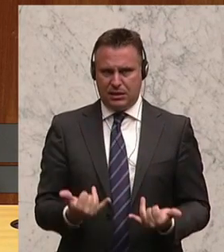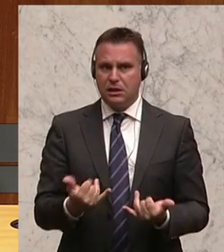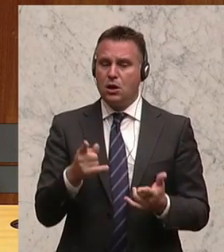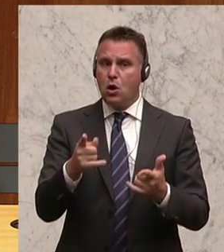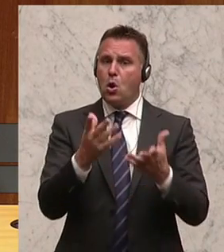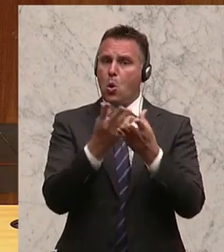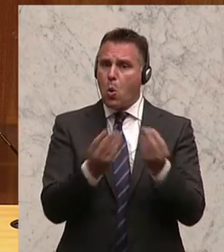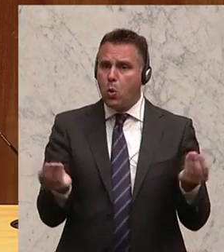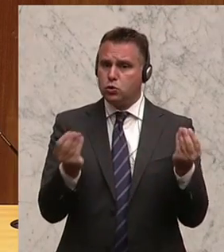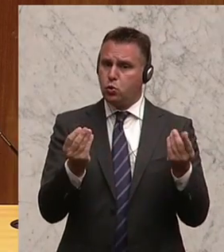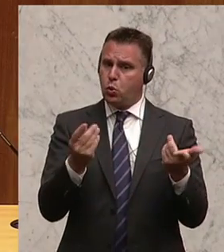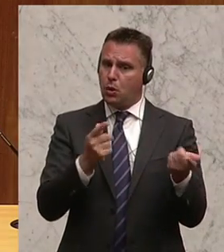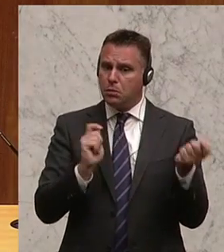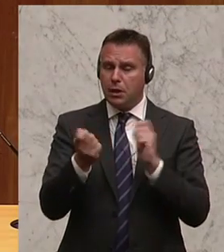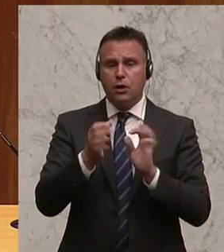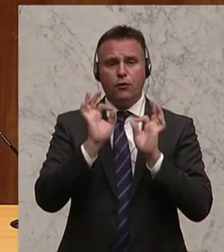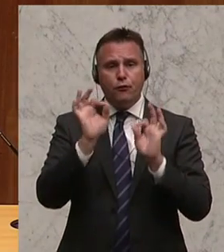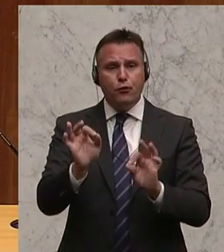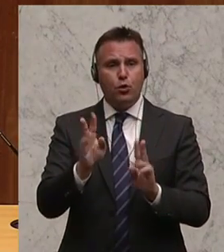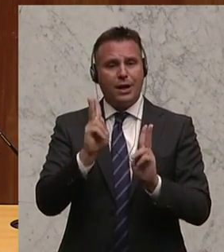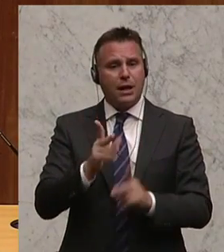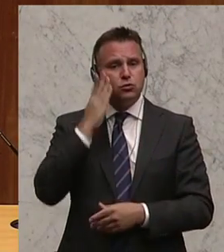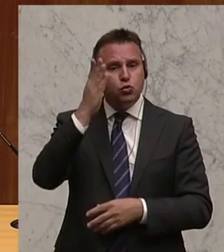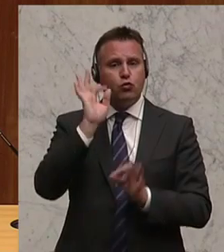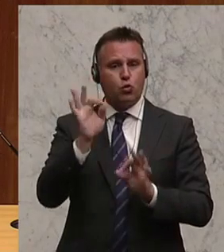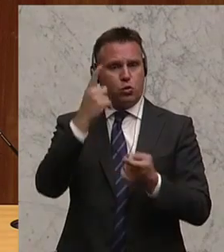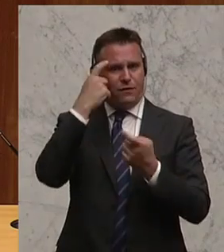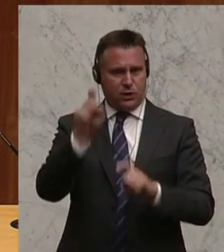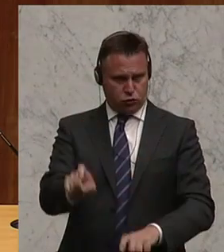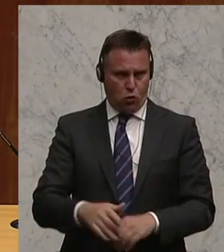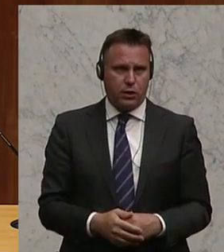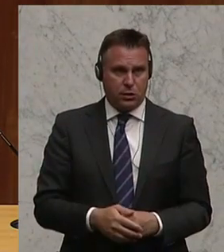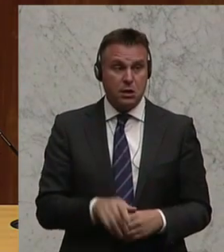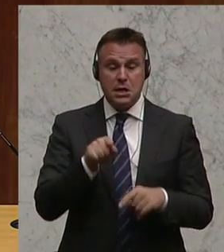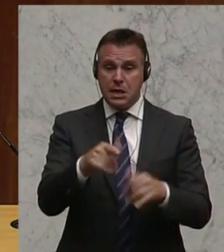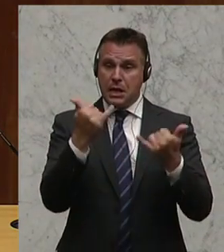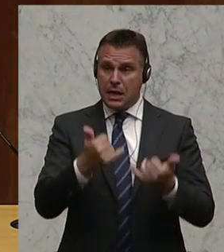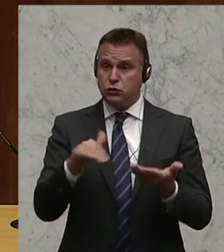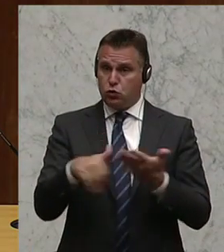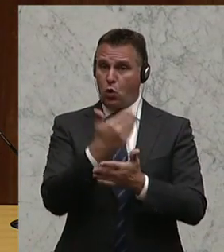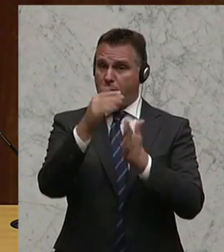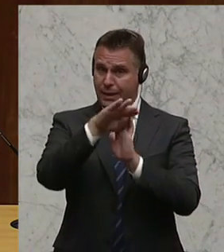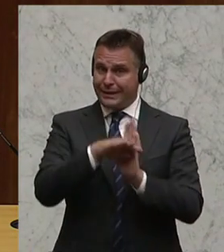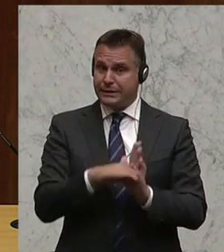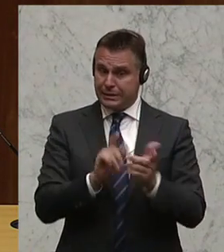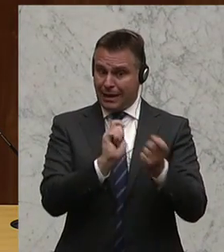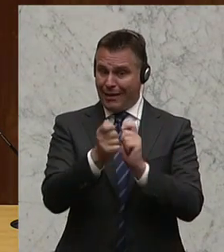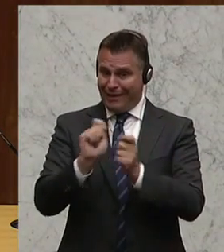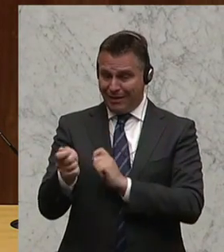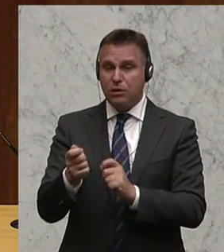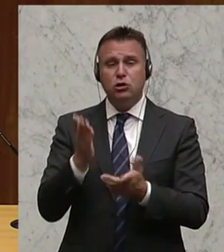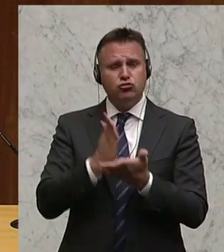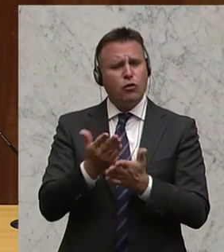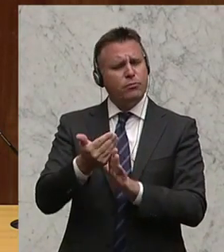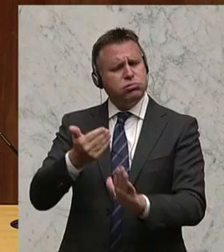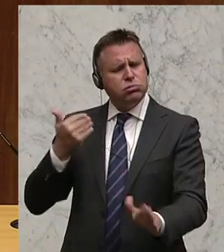sollen, die Versorgung sicherzustellen. Mit dieser Novelle werden langjährige Forderungen nach einer